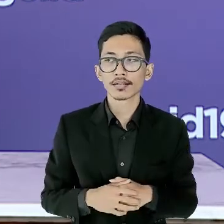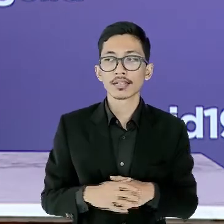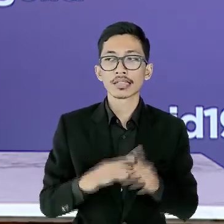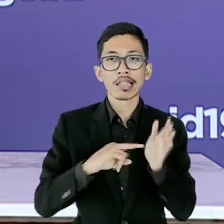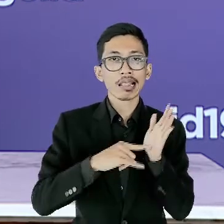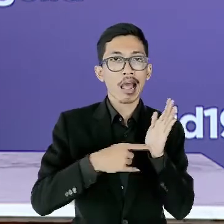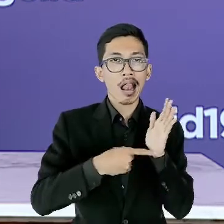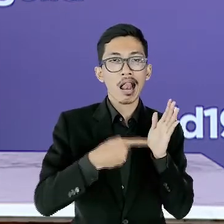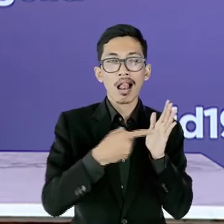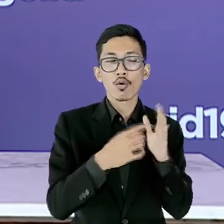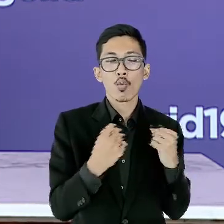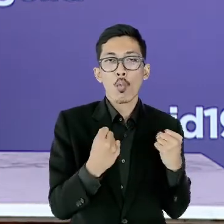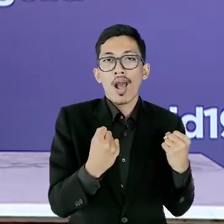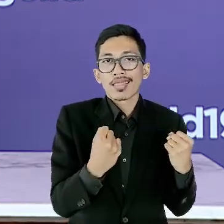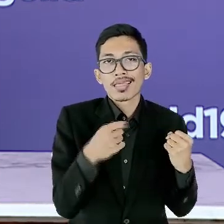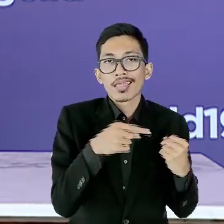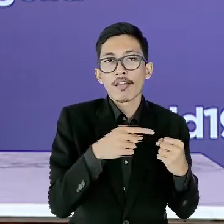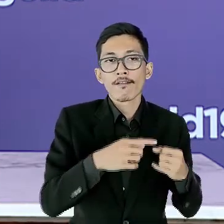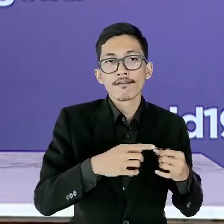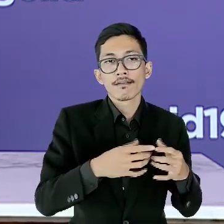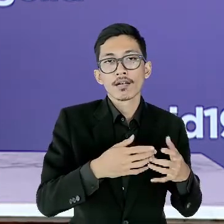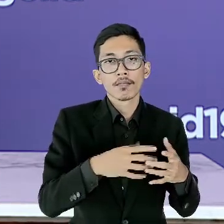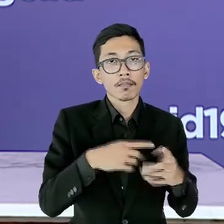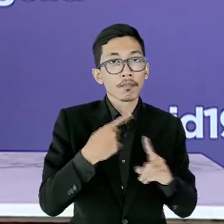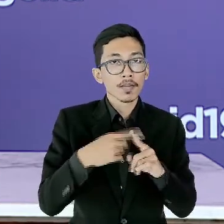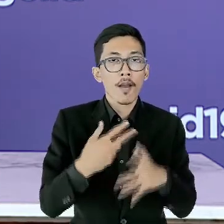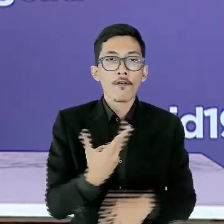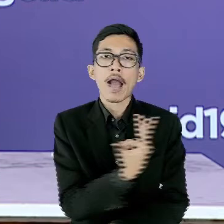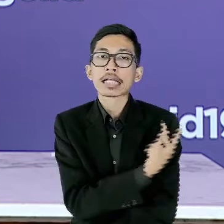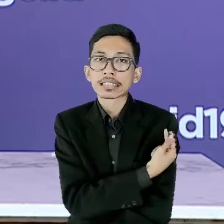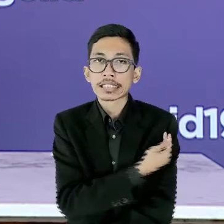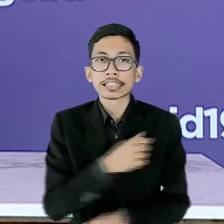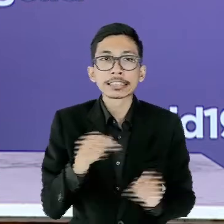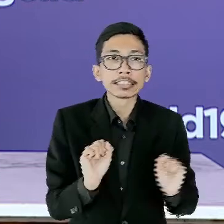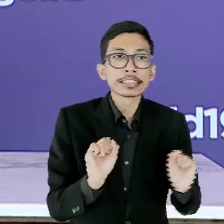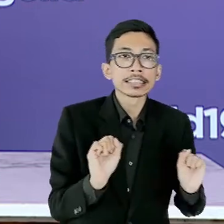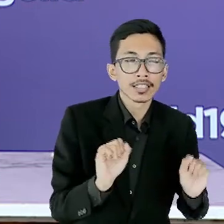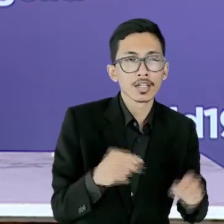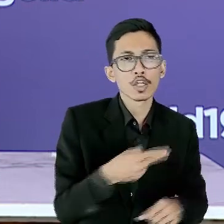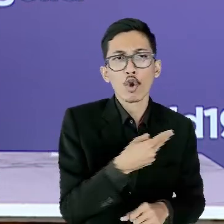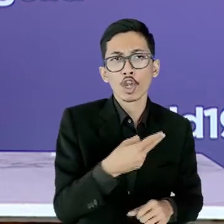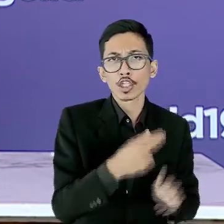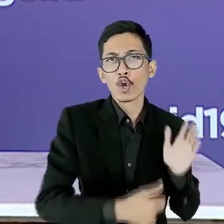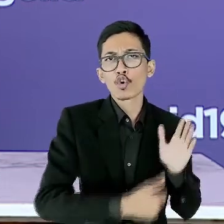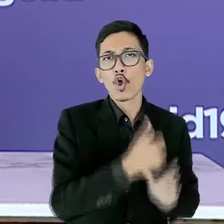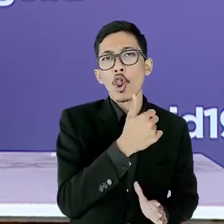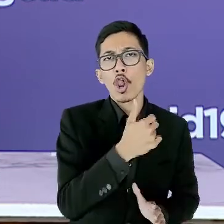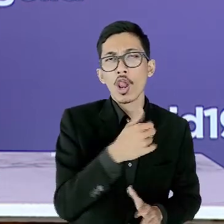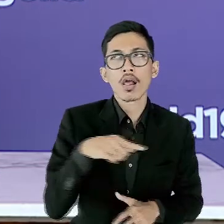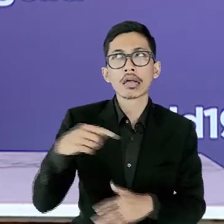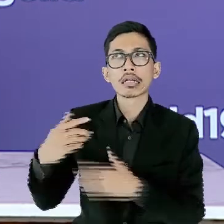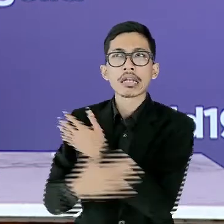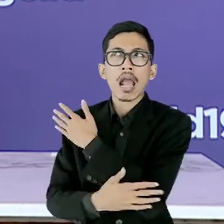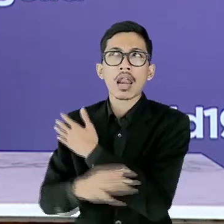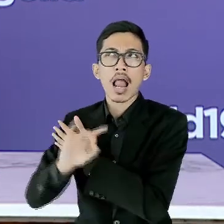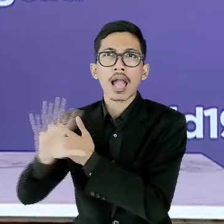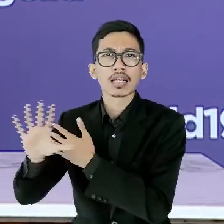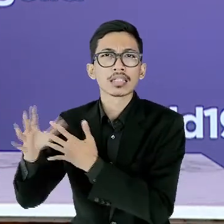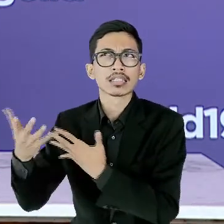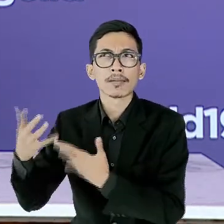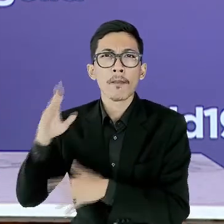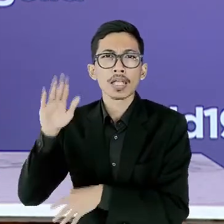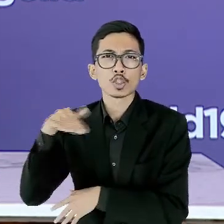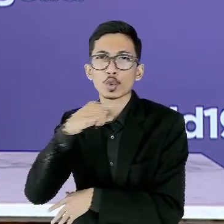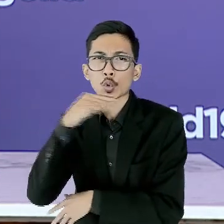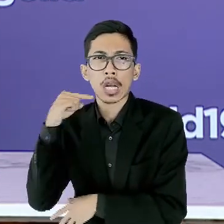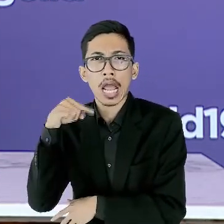Aplikasi kebijakan berlapis ini menjadi kunci keunggulan Indonesia dibanding dengan negara lain. Merupakan tugas kita